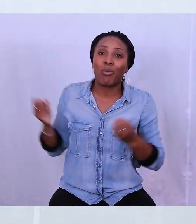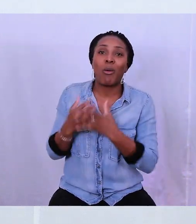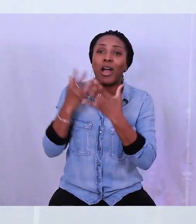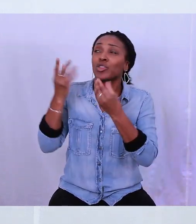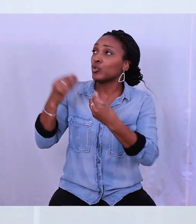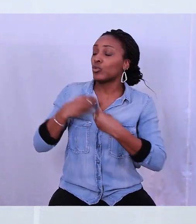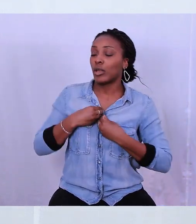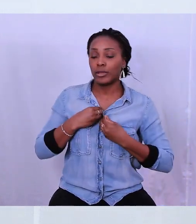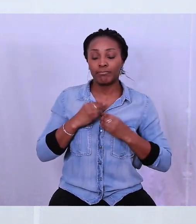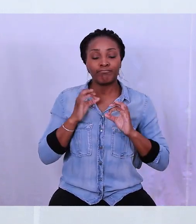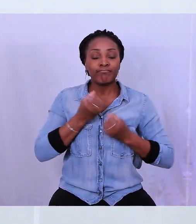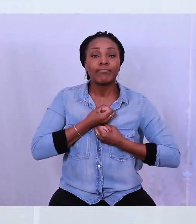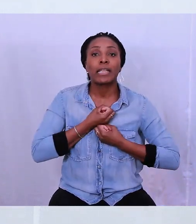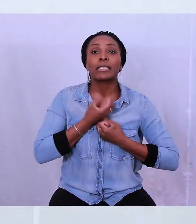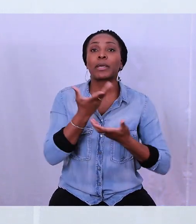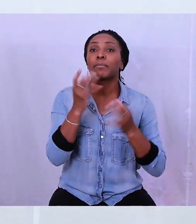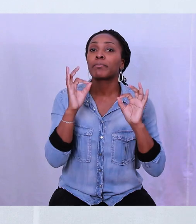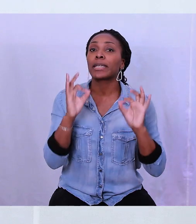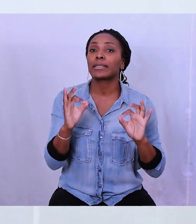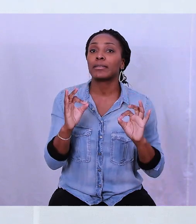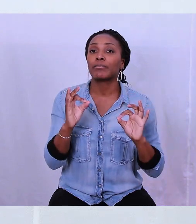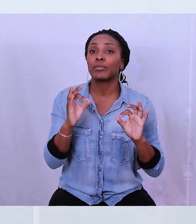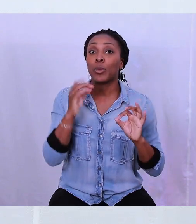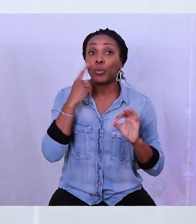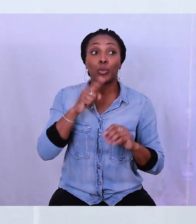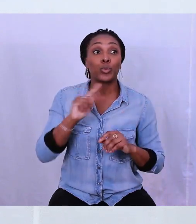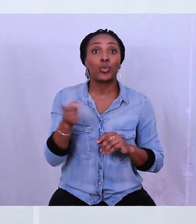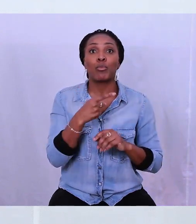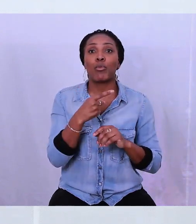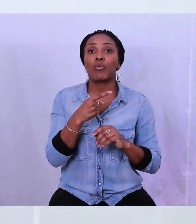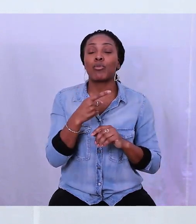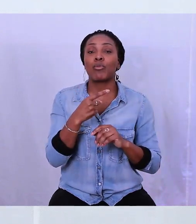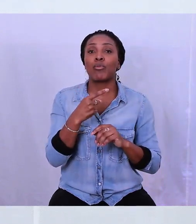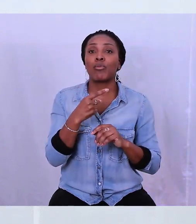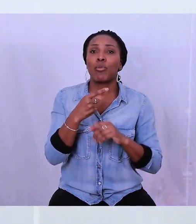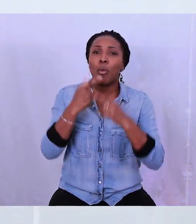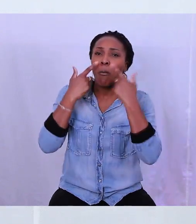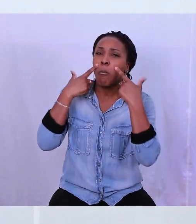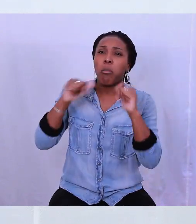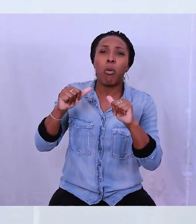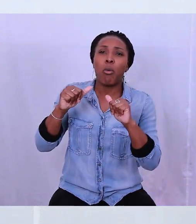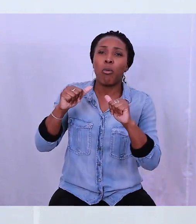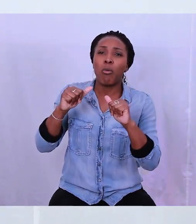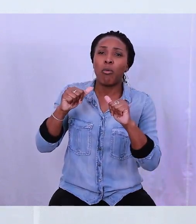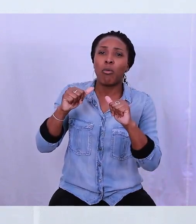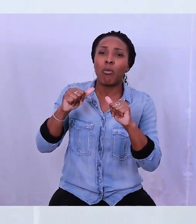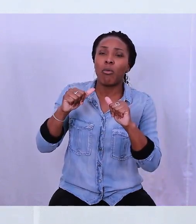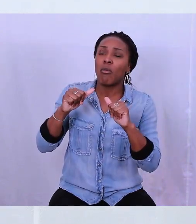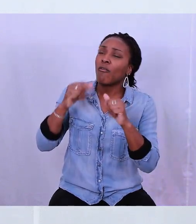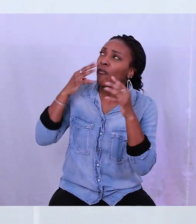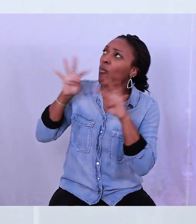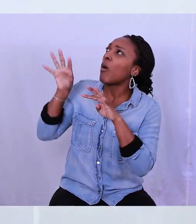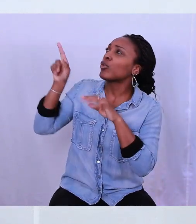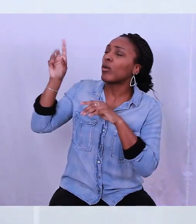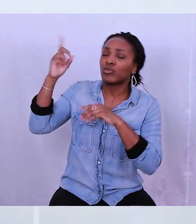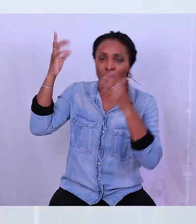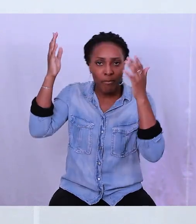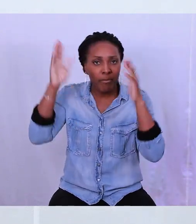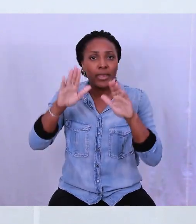les paroles qu'il faut, afin, Seigneur mon Dieu, que tous puissent voir que tu es celui, Seigneur, qui bénit et qui appelle à te